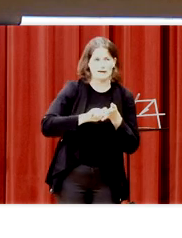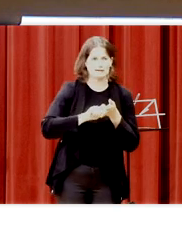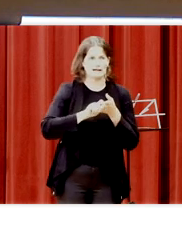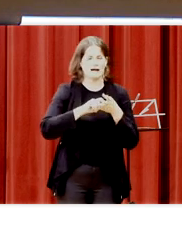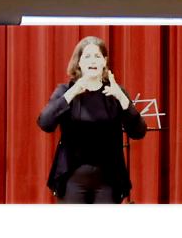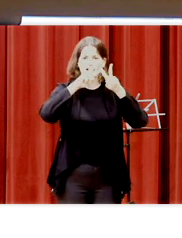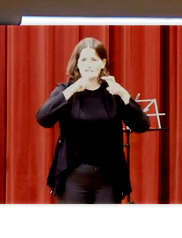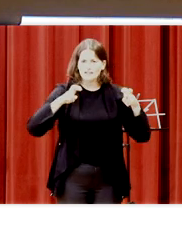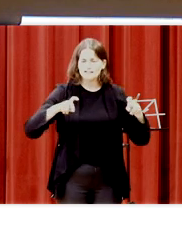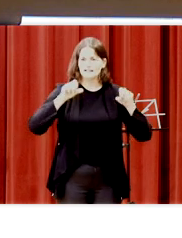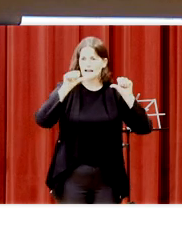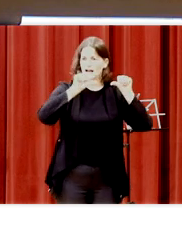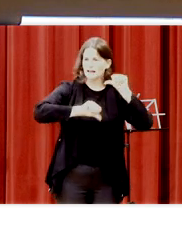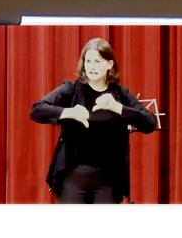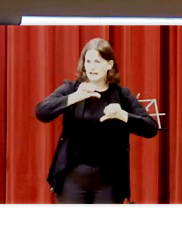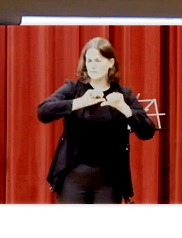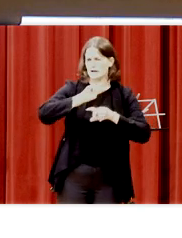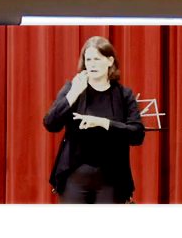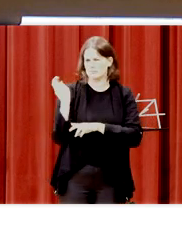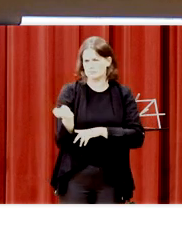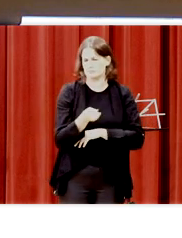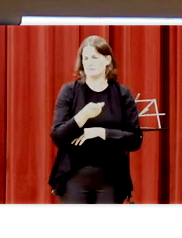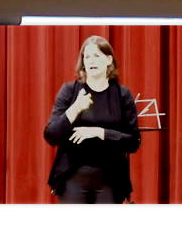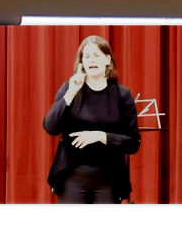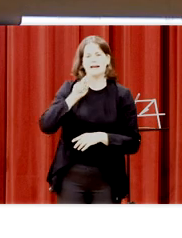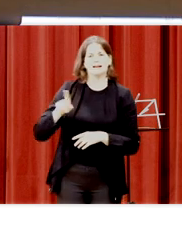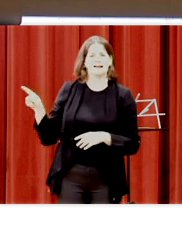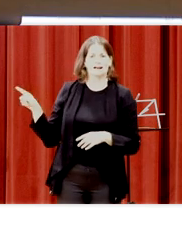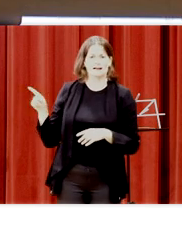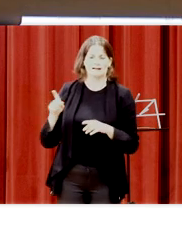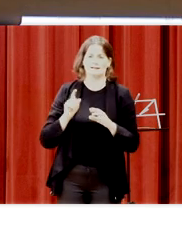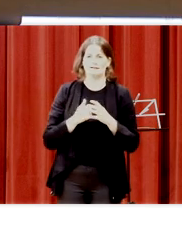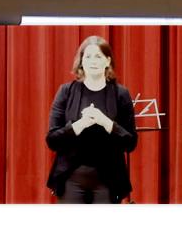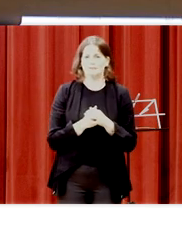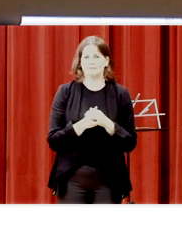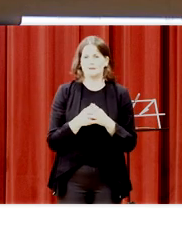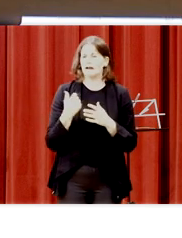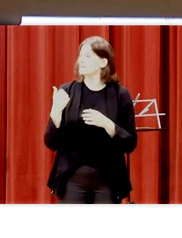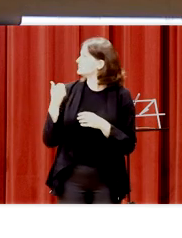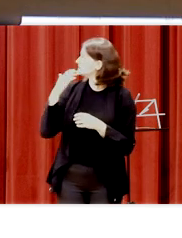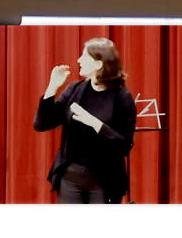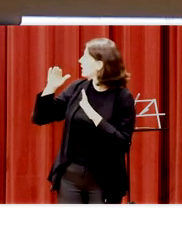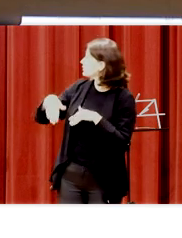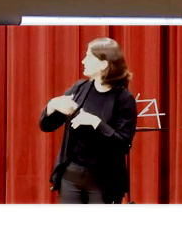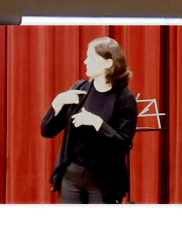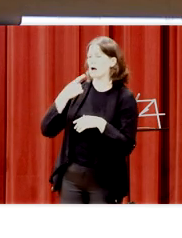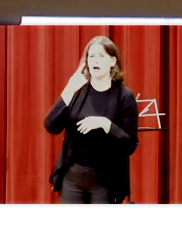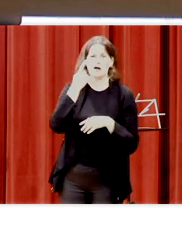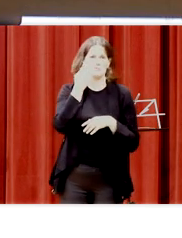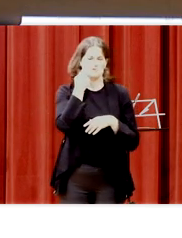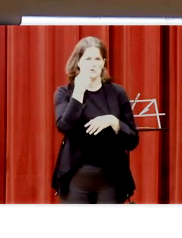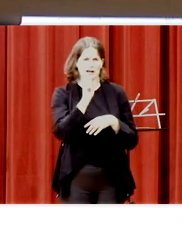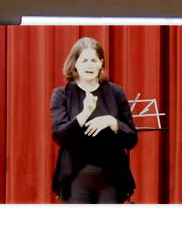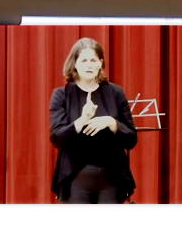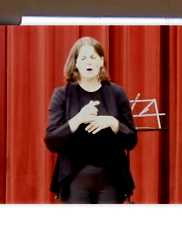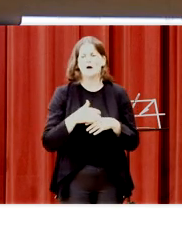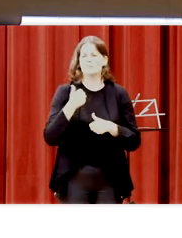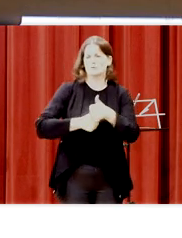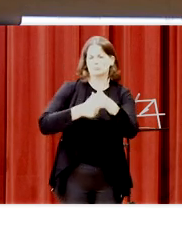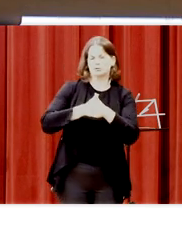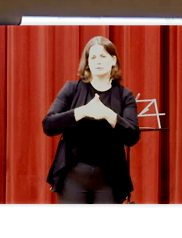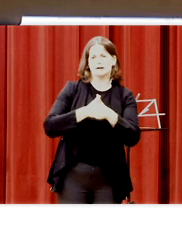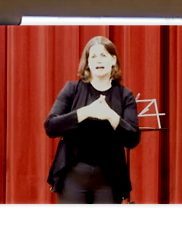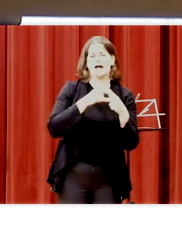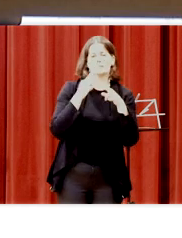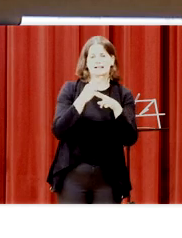però aquesta és la que està competint més en ChatGPT per veure quina és la més, la que es porta més al mercat. I després, per fer una mica de gràcia, està